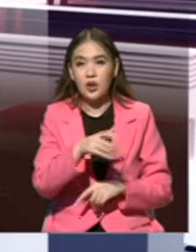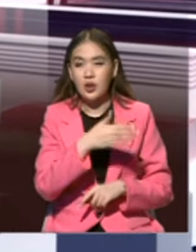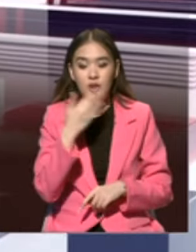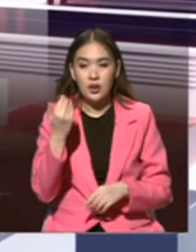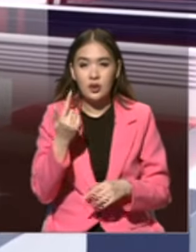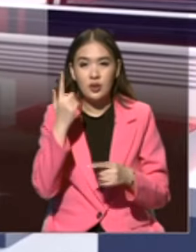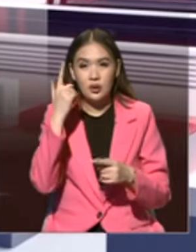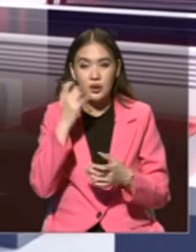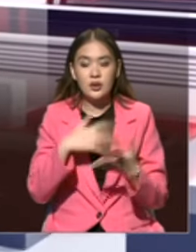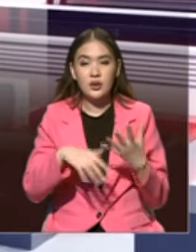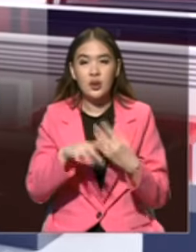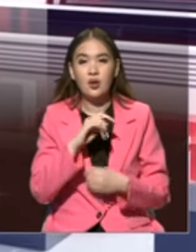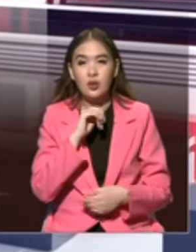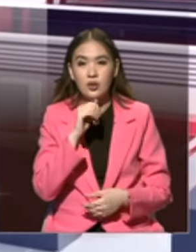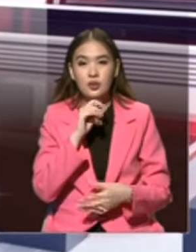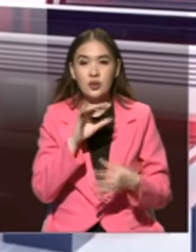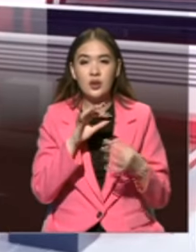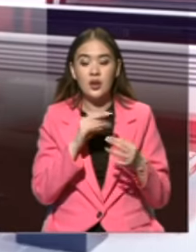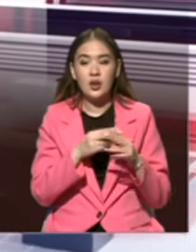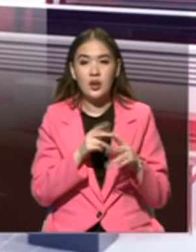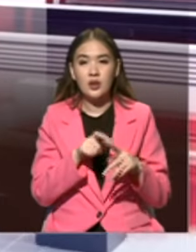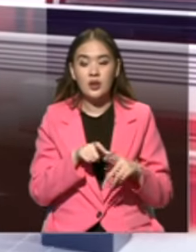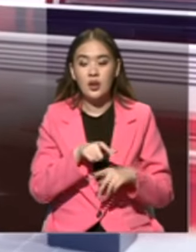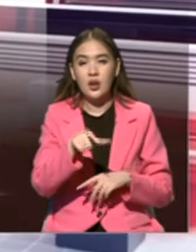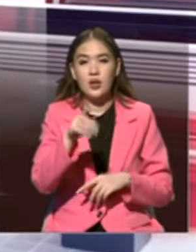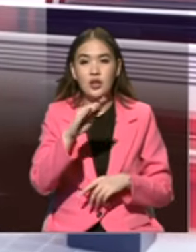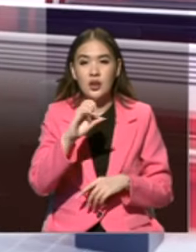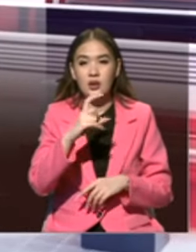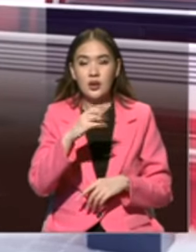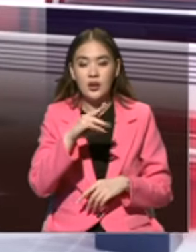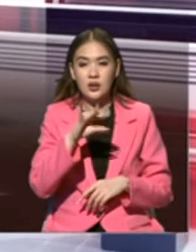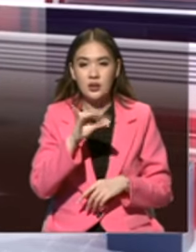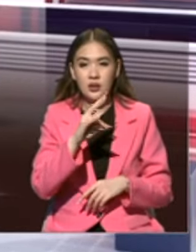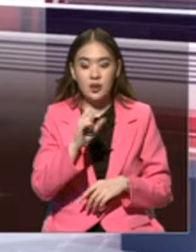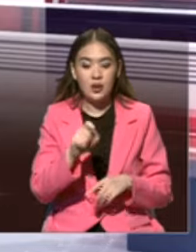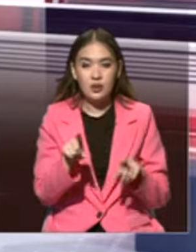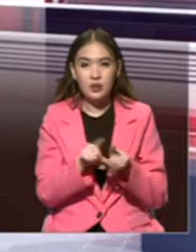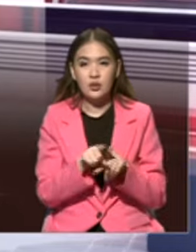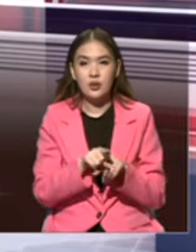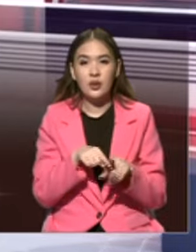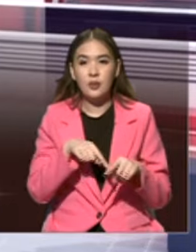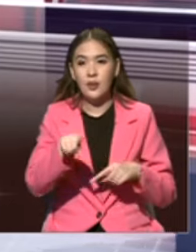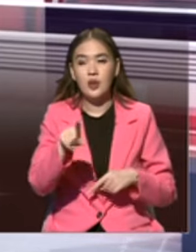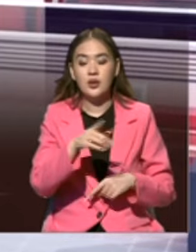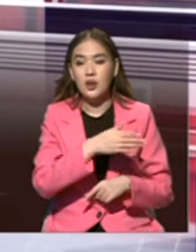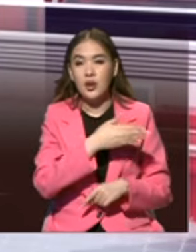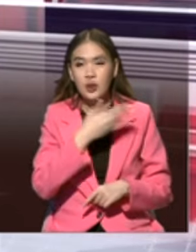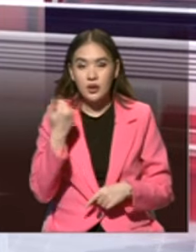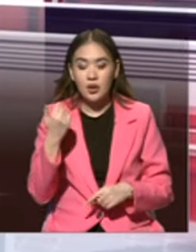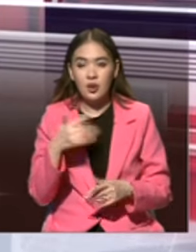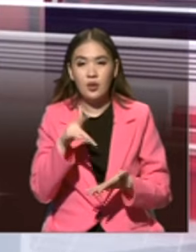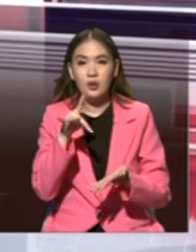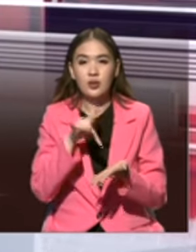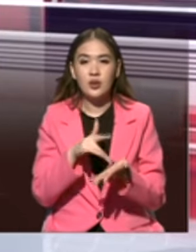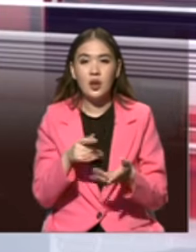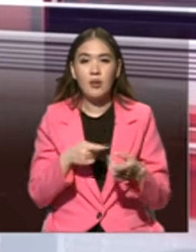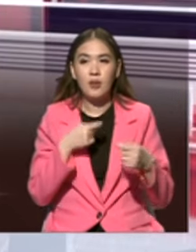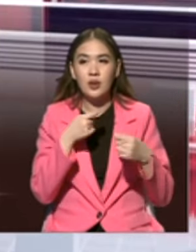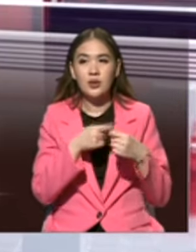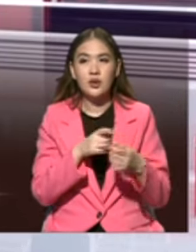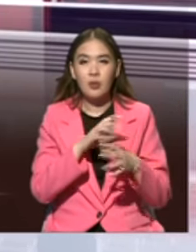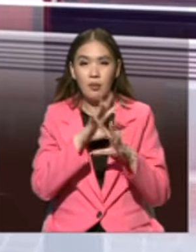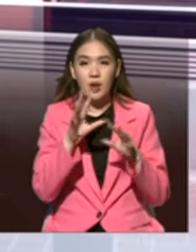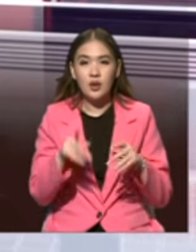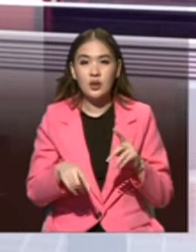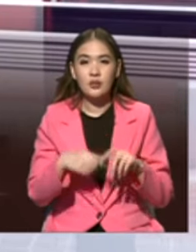ауданында Қостанаймен байланысатын жол, осы Қолқамыс ауылы мен Жангелді ауданының орталығымен байланысатын жолдардың бәрін